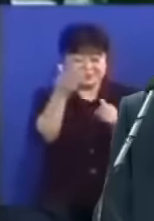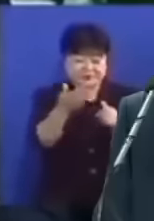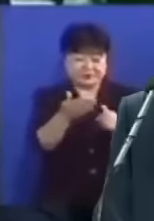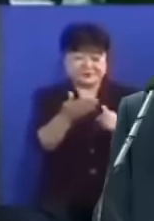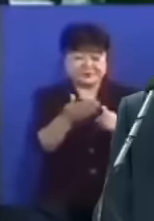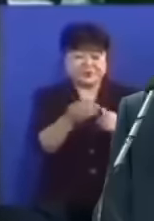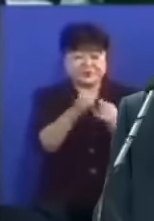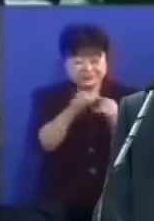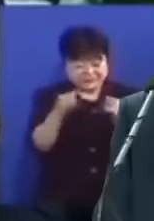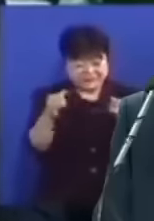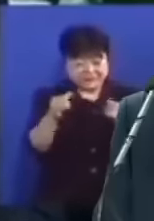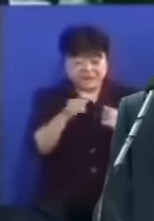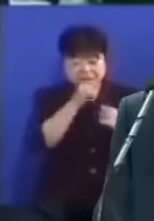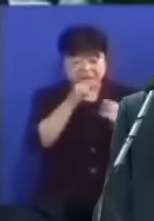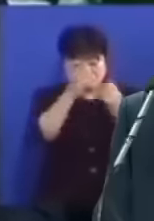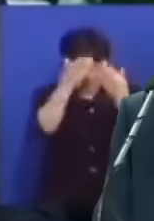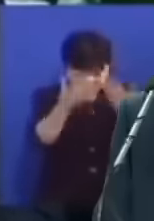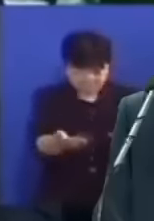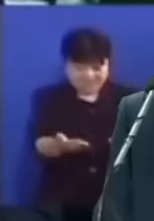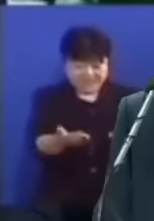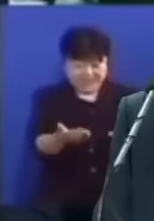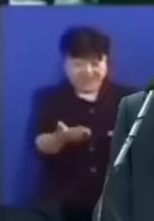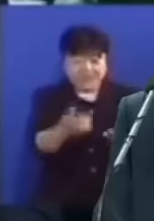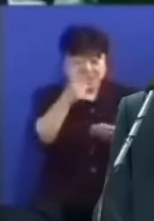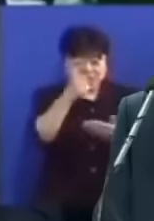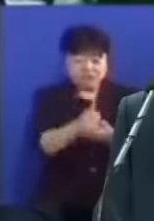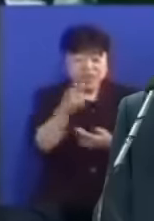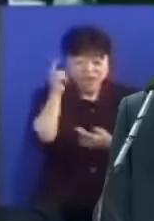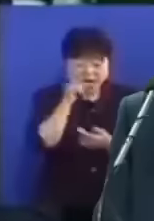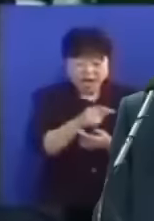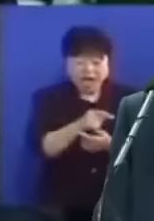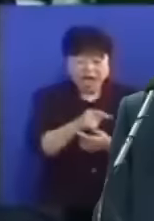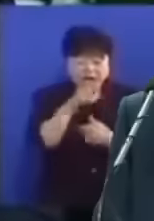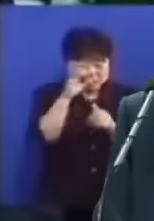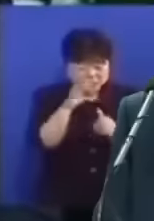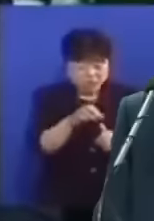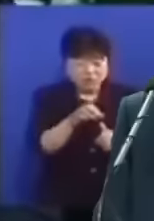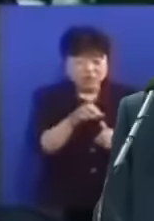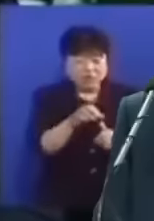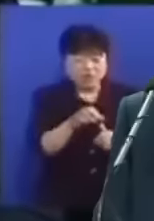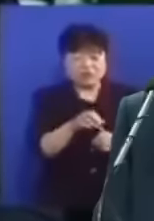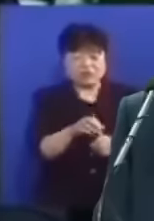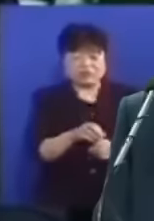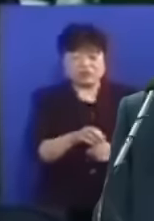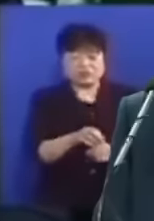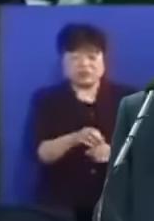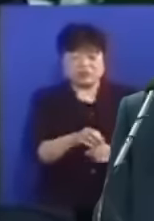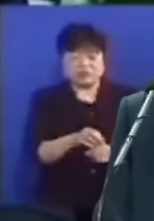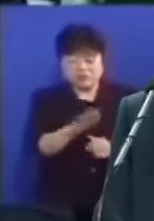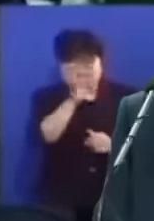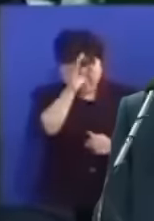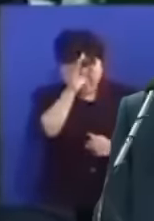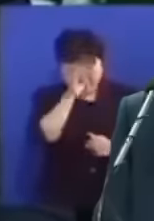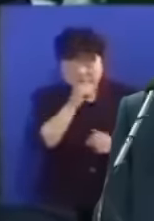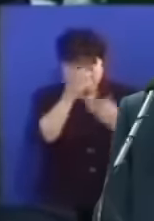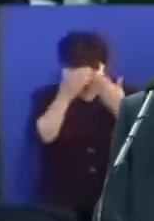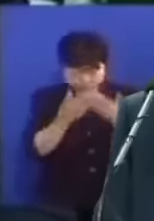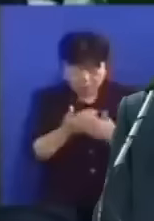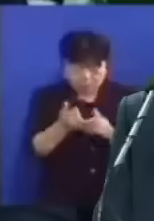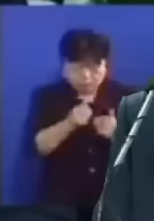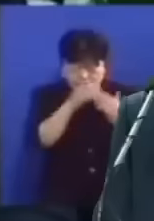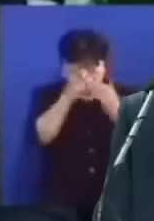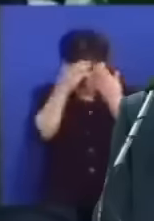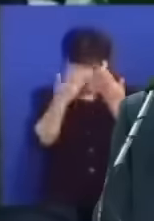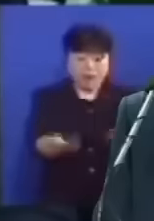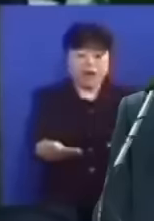하나님은 우리 인생의 감옥 문을 여신다. 죄악의 감옥, 저주의 감옥, 죄악의 감옥, 질병의 감옥, 죽음의